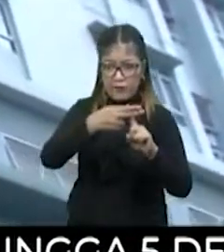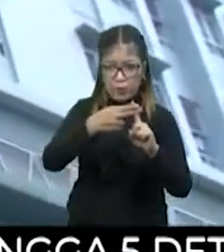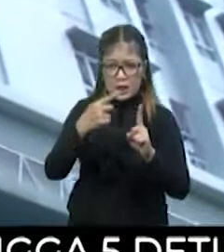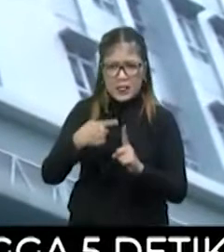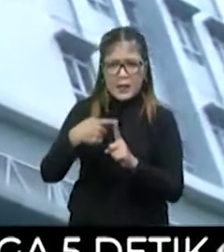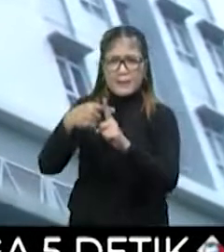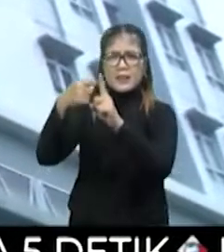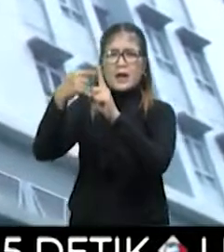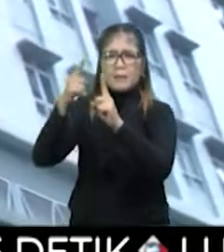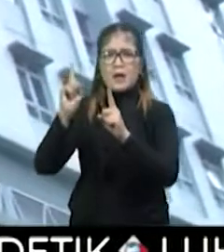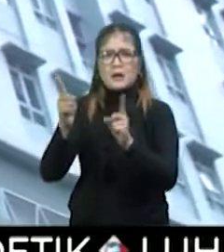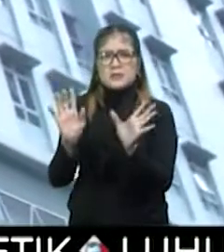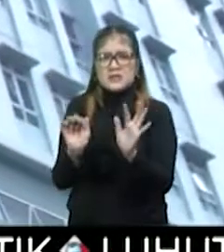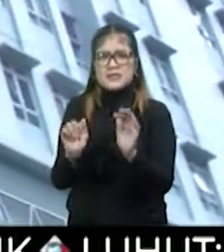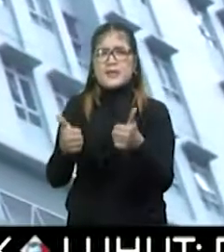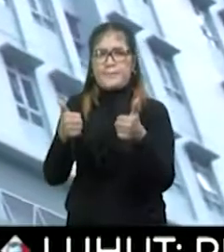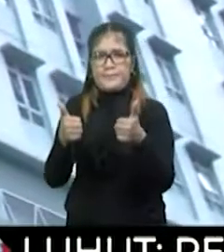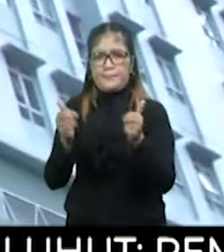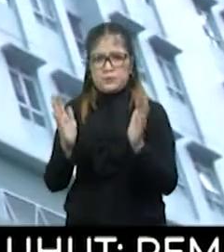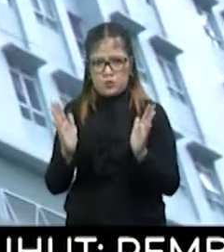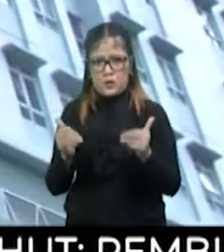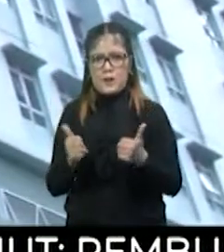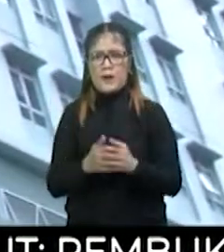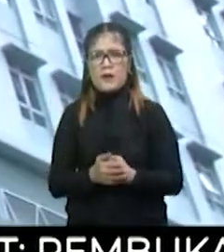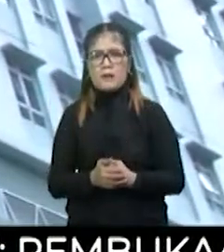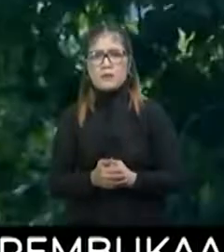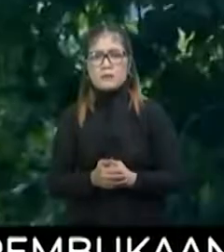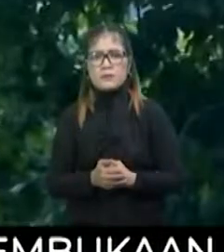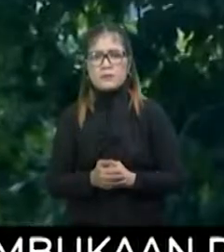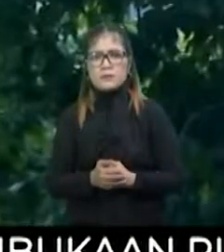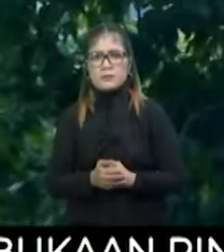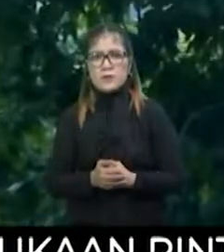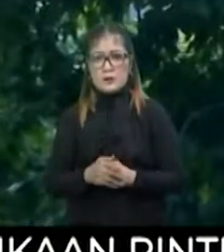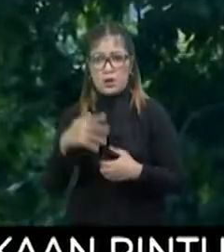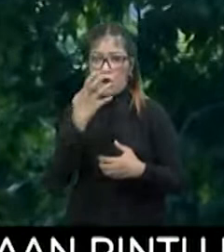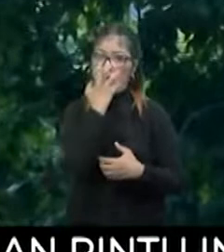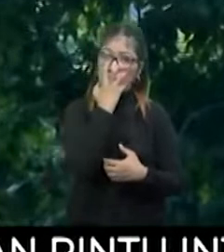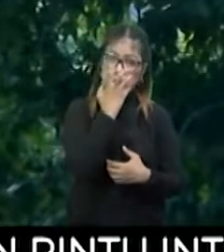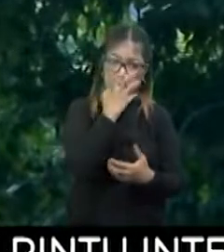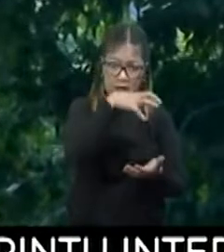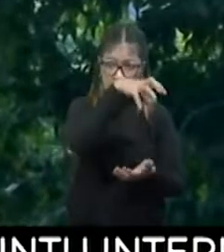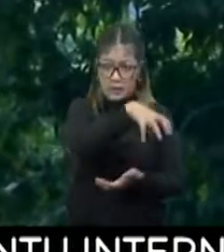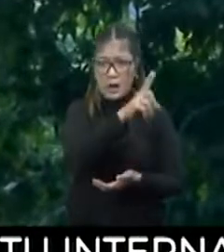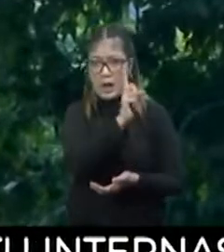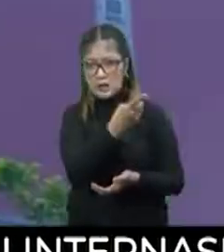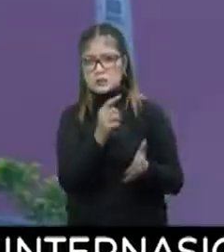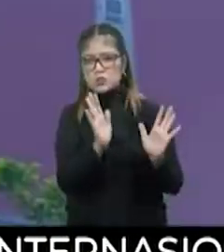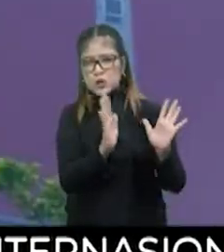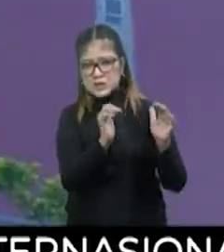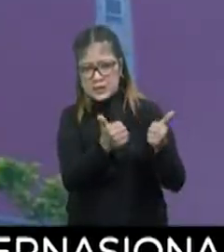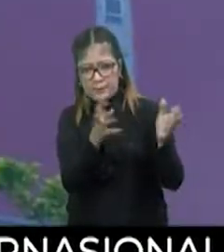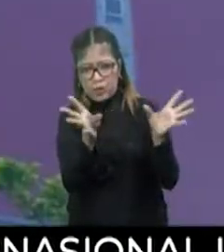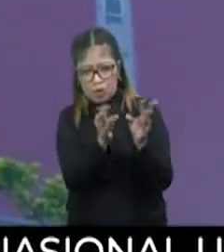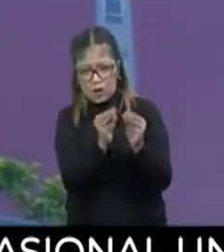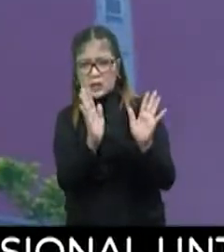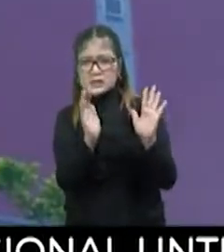2022. Di antaranya ini adalah telah memastikan bahwa ketersediaan ataupun stok oksigen di Rumah Sakit Wisma Atlet ini sudah siap hingga dengan